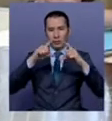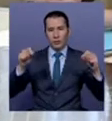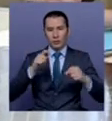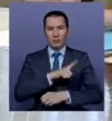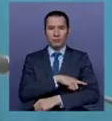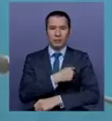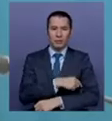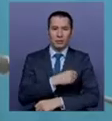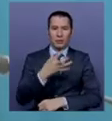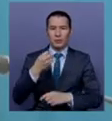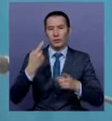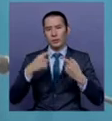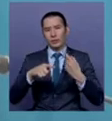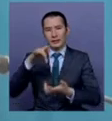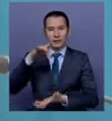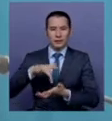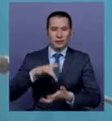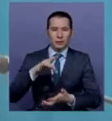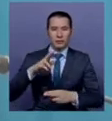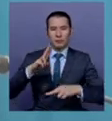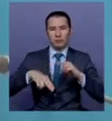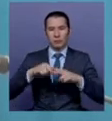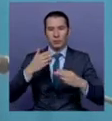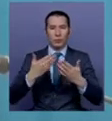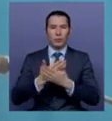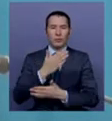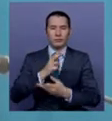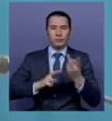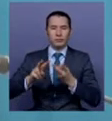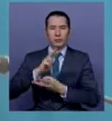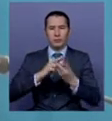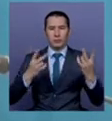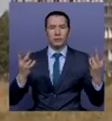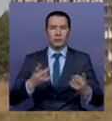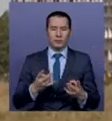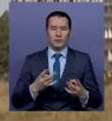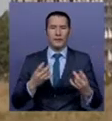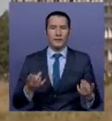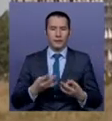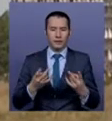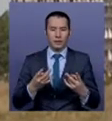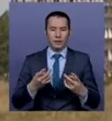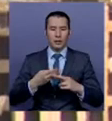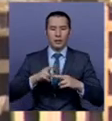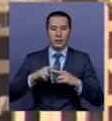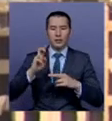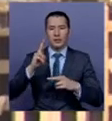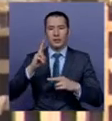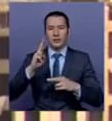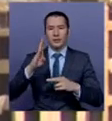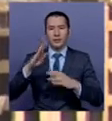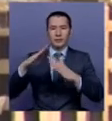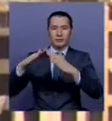аурухана және басқа да нысандар салынып жаңғырту жұмыстары жүргізілуге тиіс. Баспана қолжетімділігіне де баса